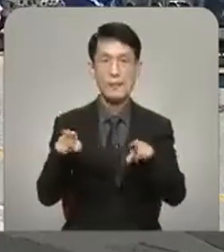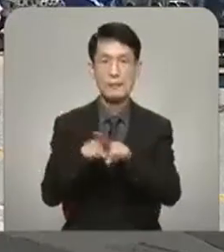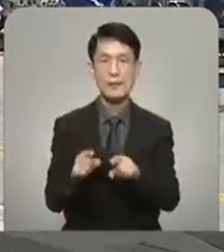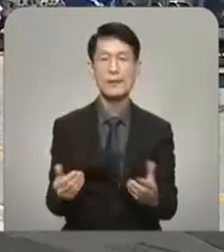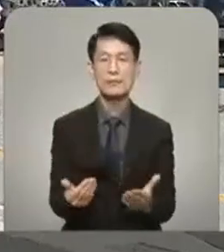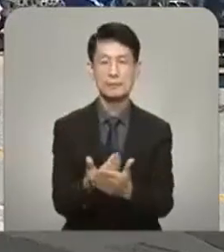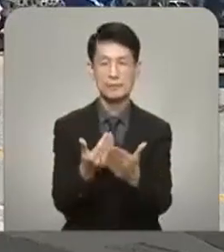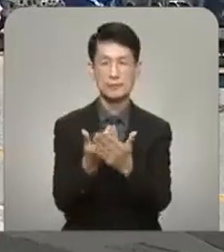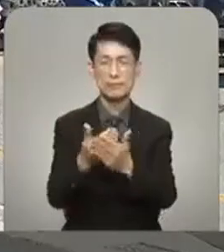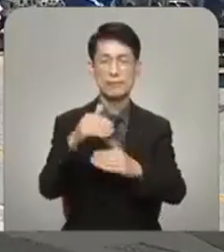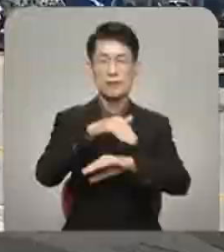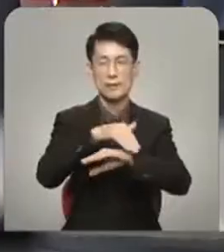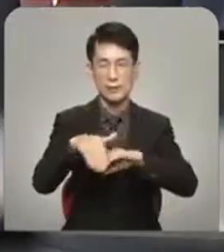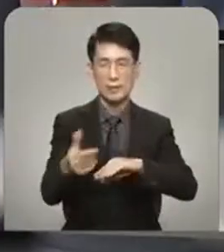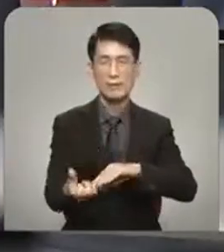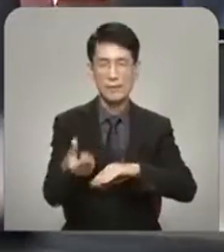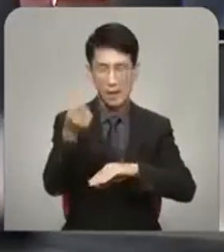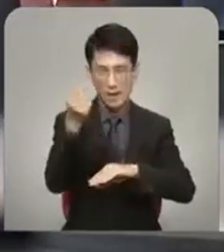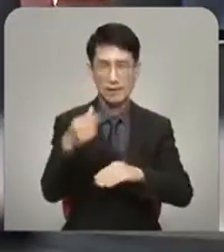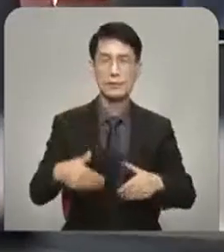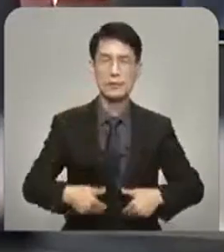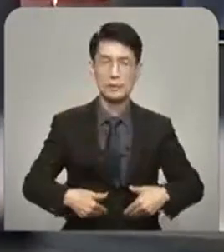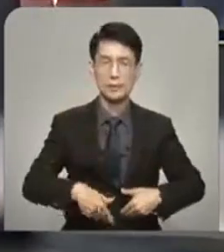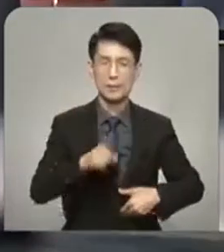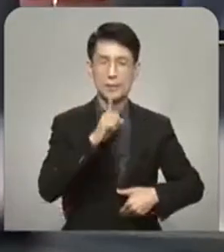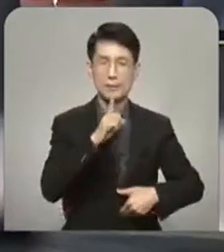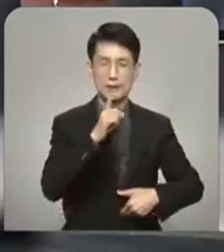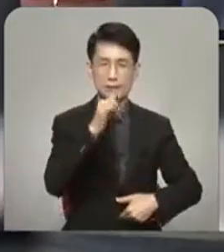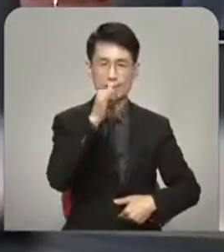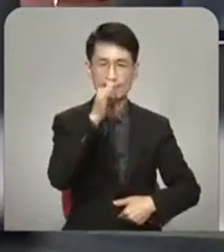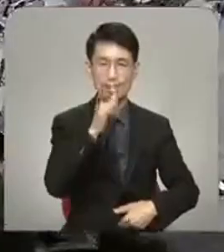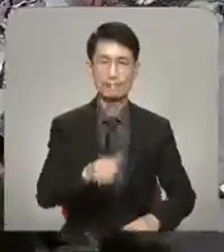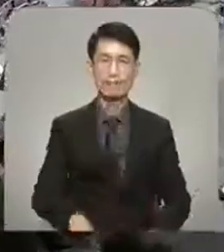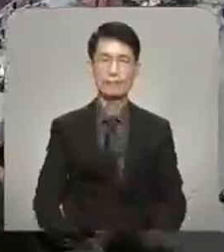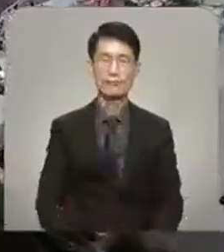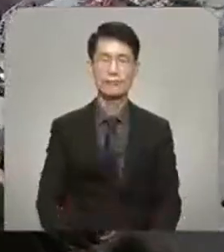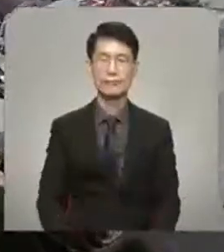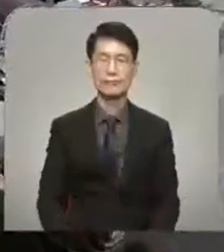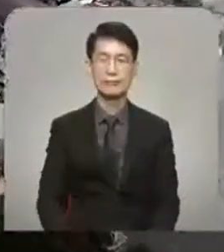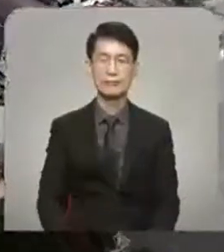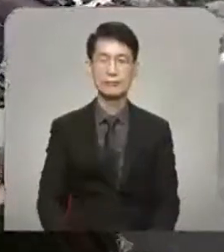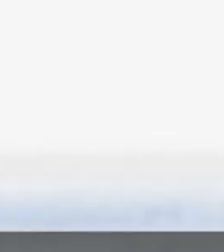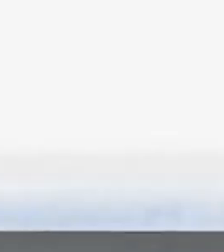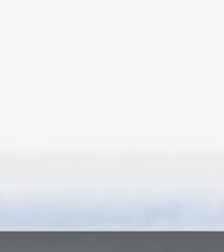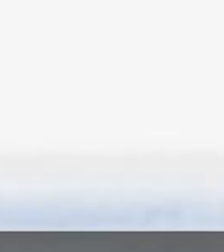발전 계획이 시급하다고 입을 모으고 있습니다. KBS 뉴스 정창원입니다.